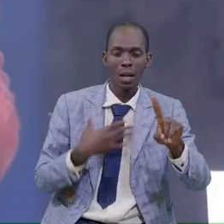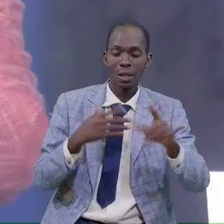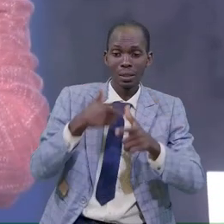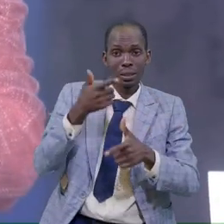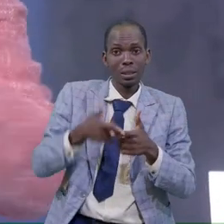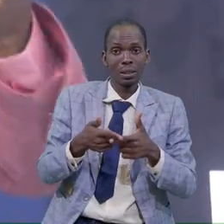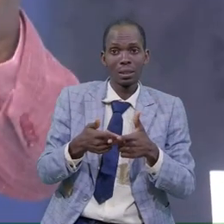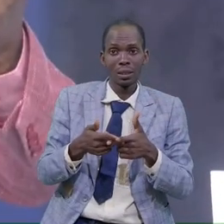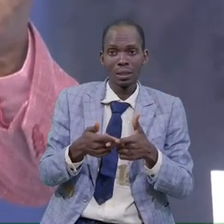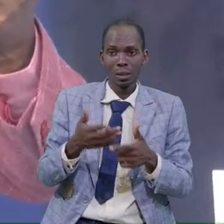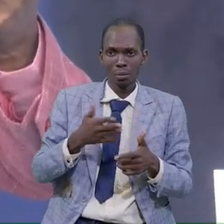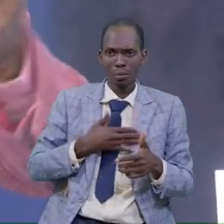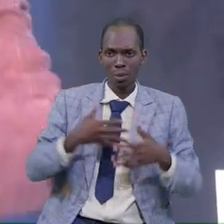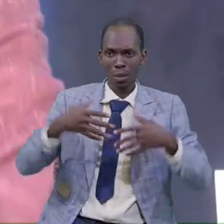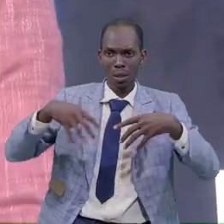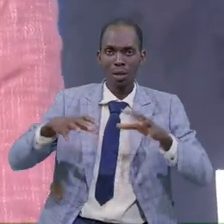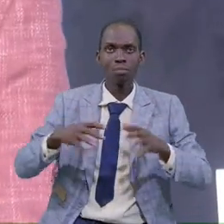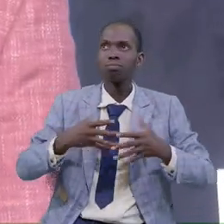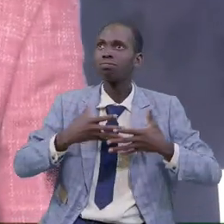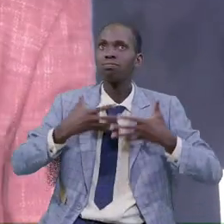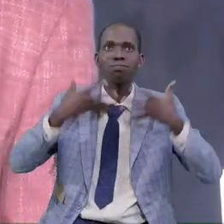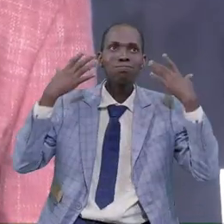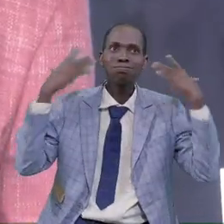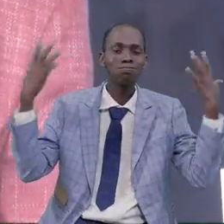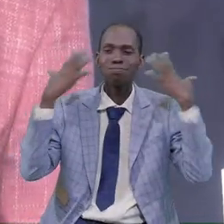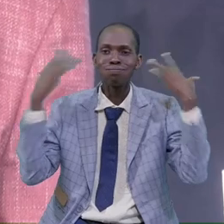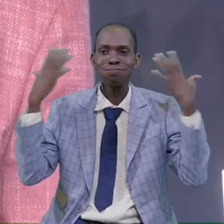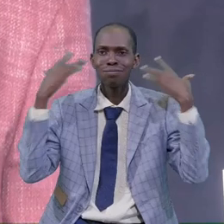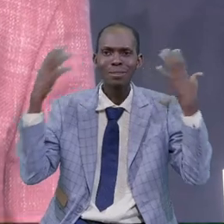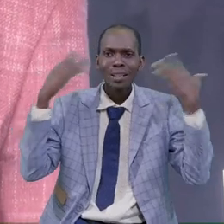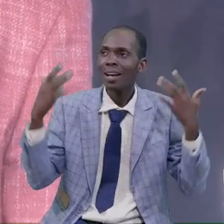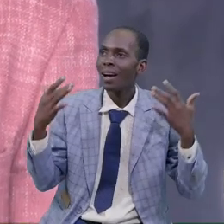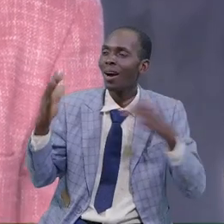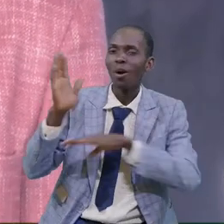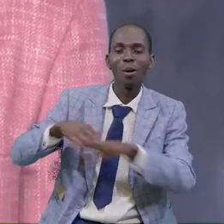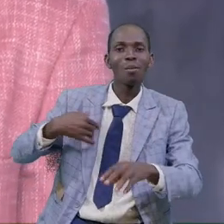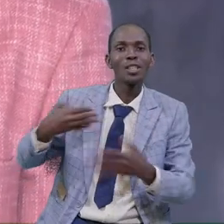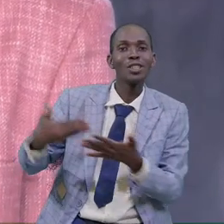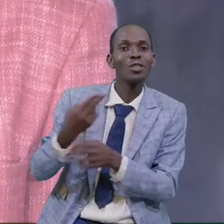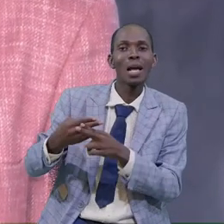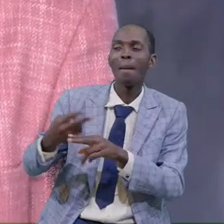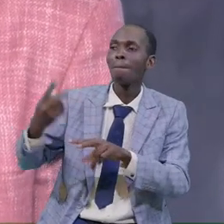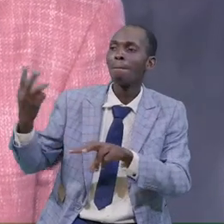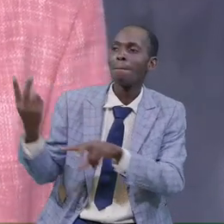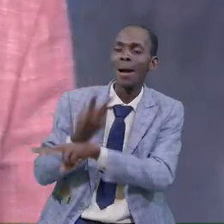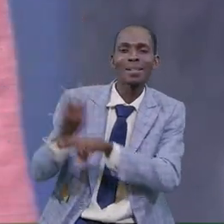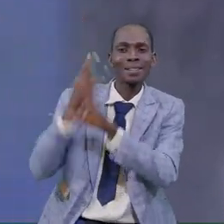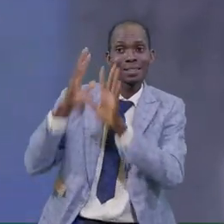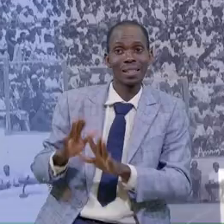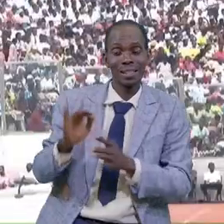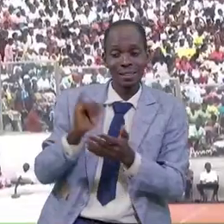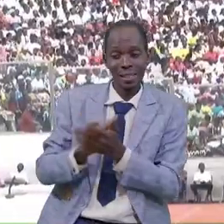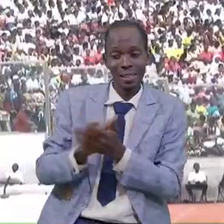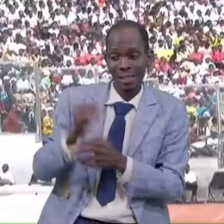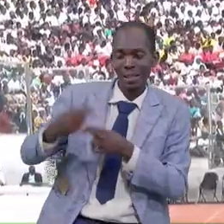51. Ma classe a rugi. Il a dit mathématicien. Ce mot-là a réveillé quelque